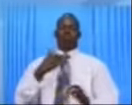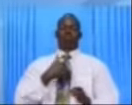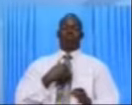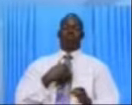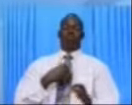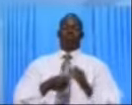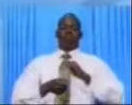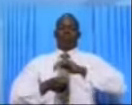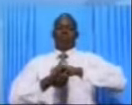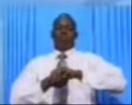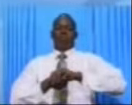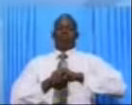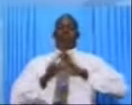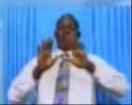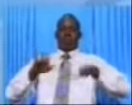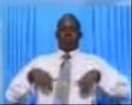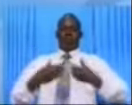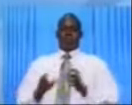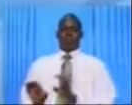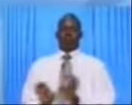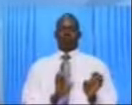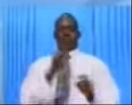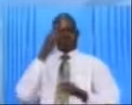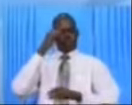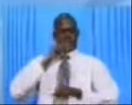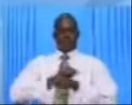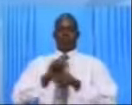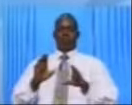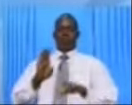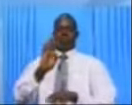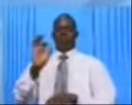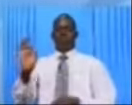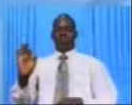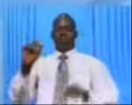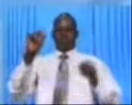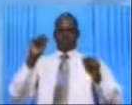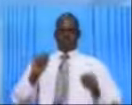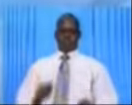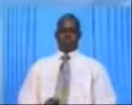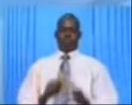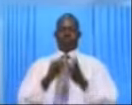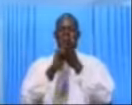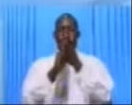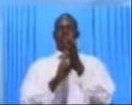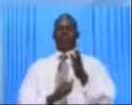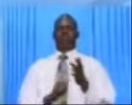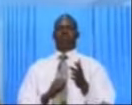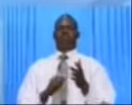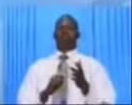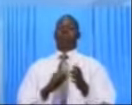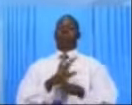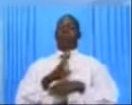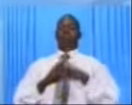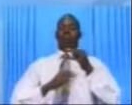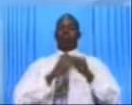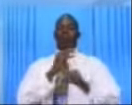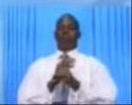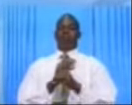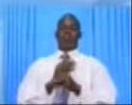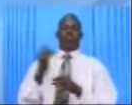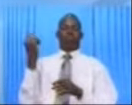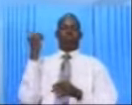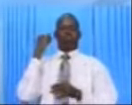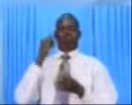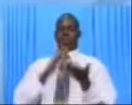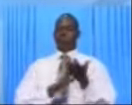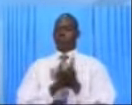secrets? Comment faire pour que ces industries-là au Burkina Faso puissent réduire les marges? Parce que tout le monde, en tout cas, on entend partout des